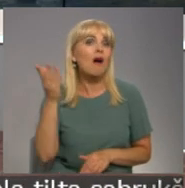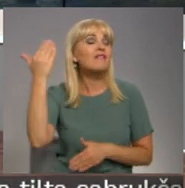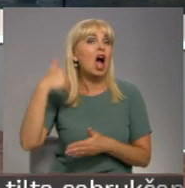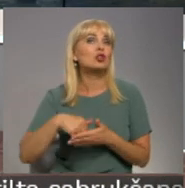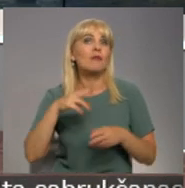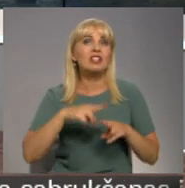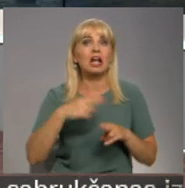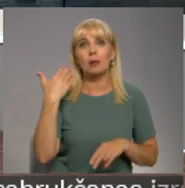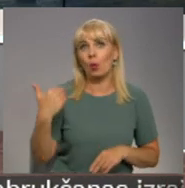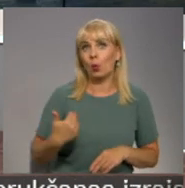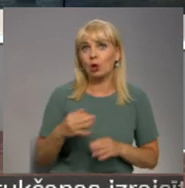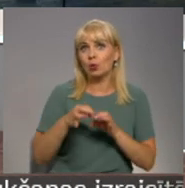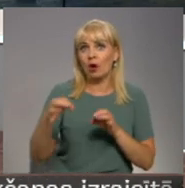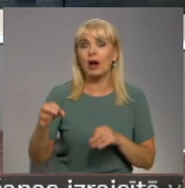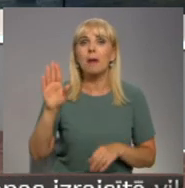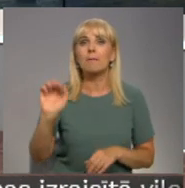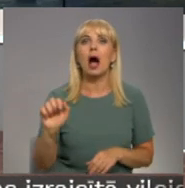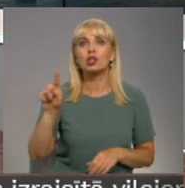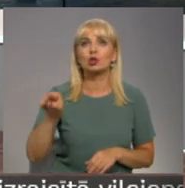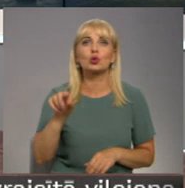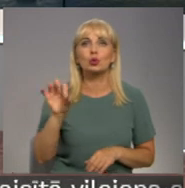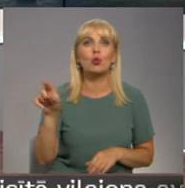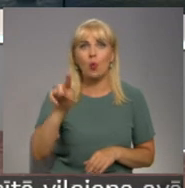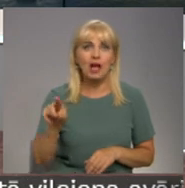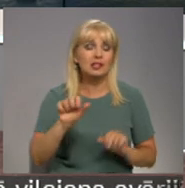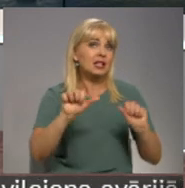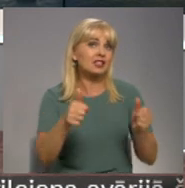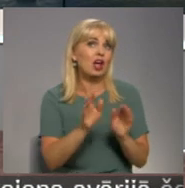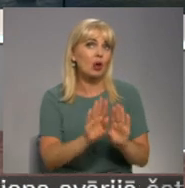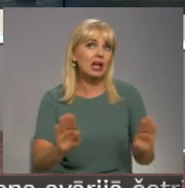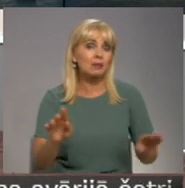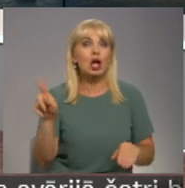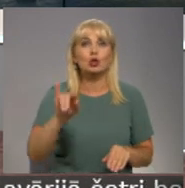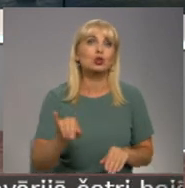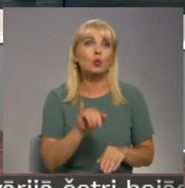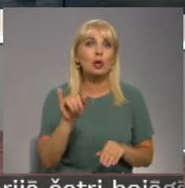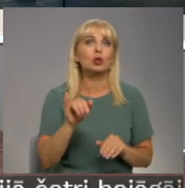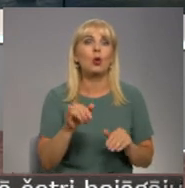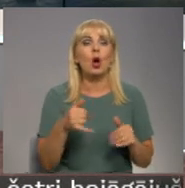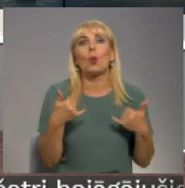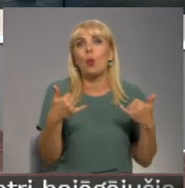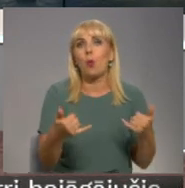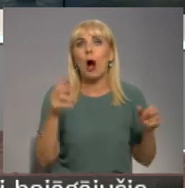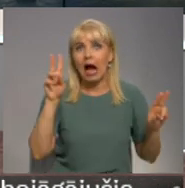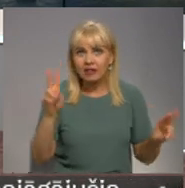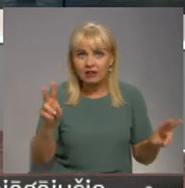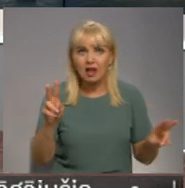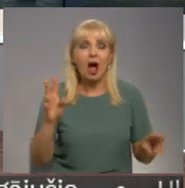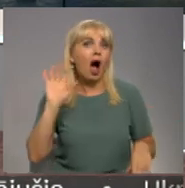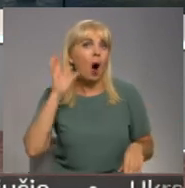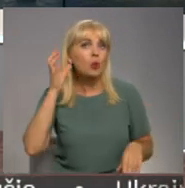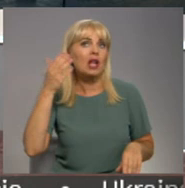ekspozīcija Suitu godi. Tā ir audiovizuāla, kurā iespējams arī noklausīties suitu, kāzu, kristību, bēru